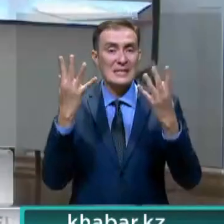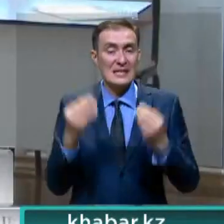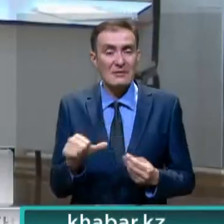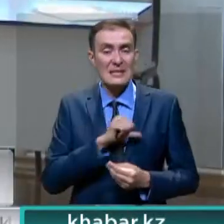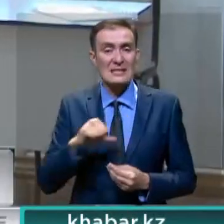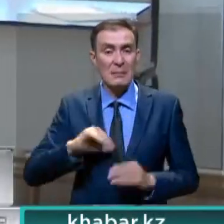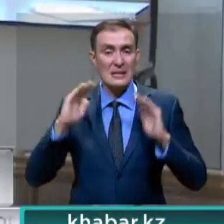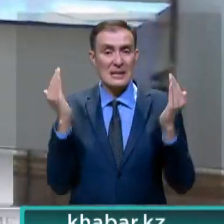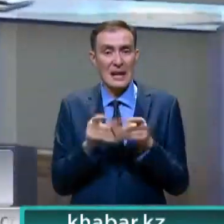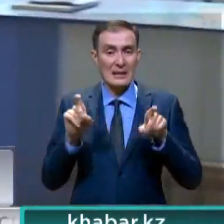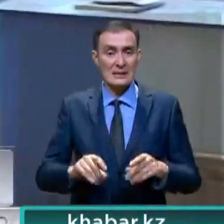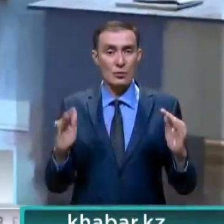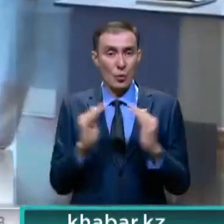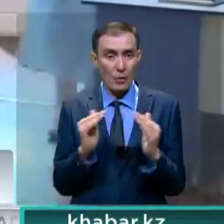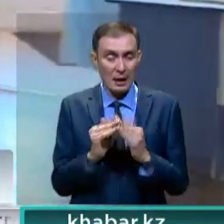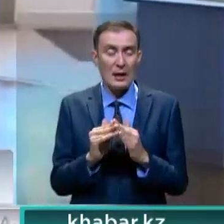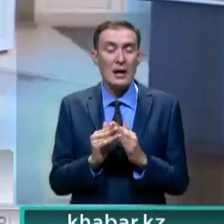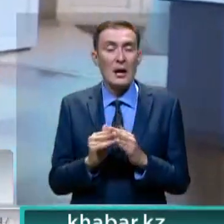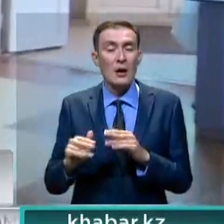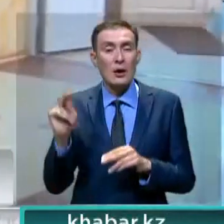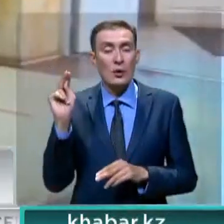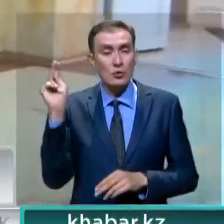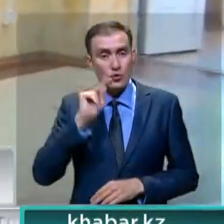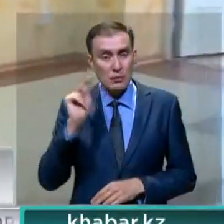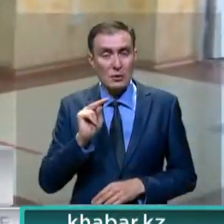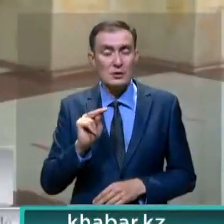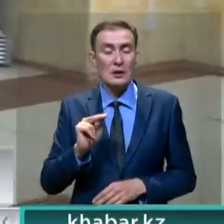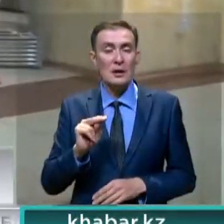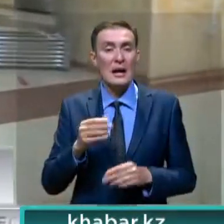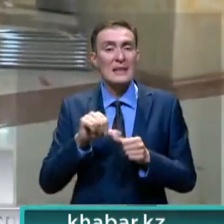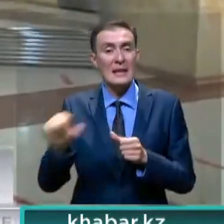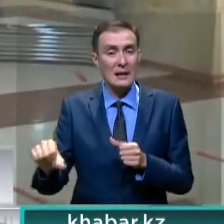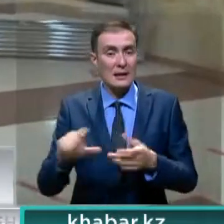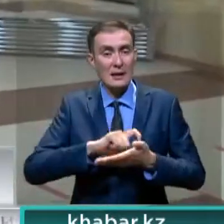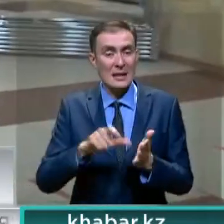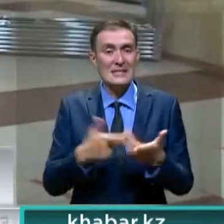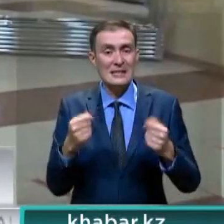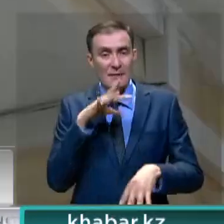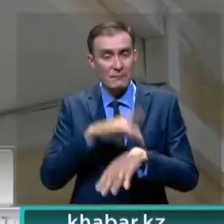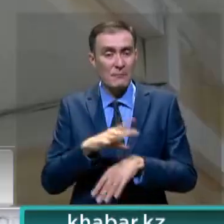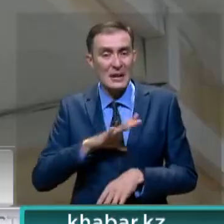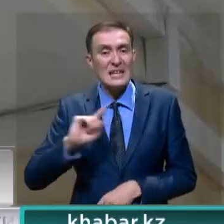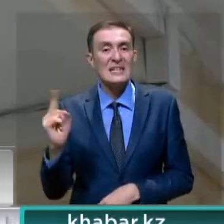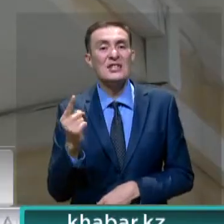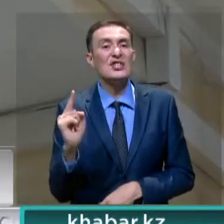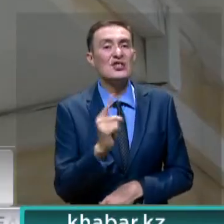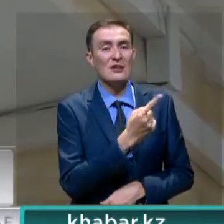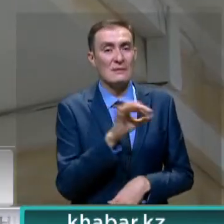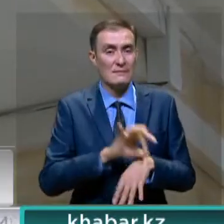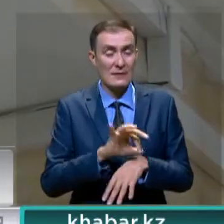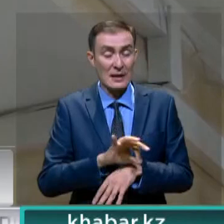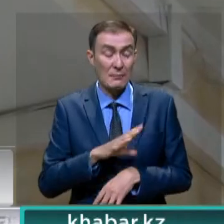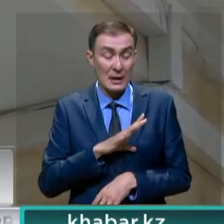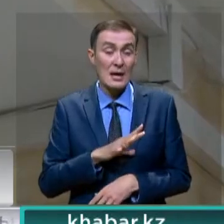14-дневной самоизоляции проходят лишь обучение отдельные классы, где фиксировались единичные случаи